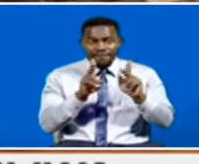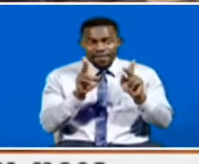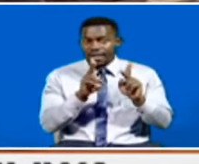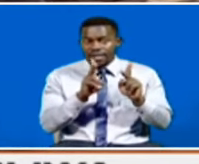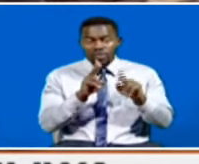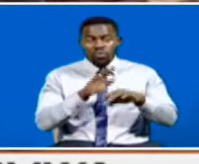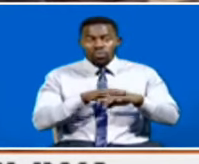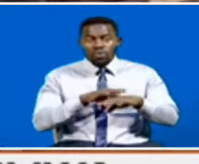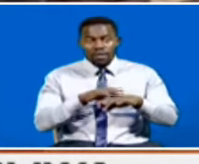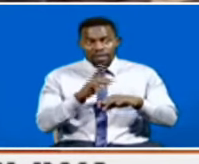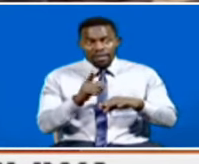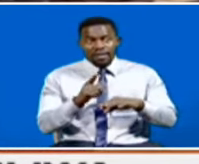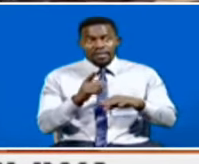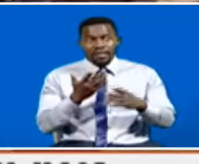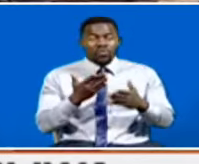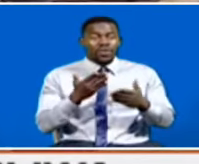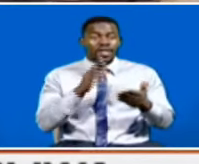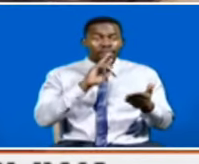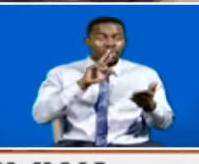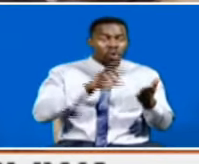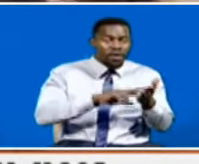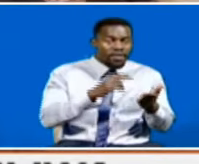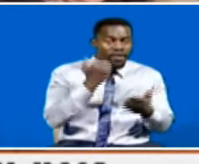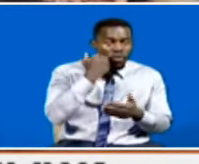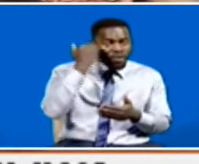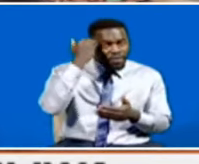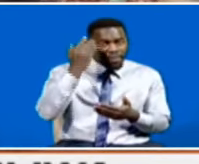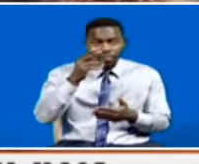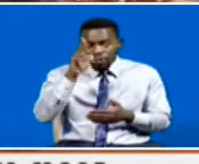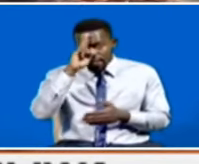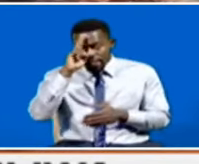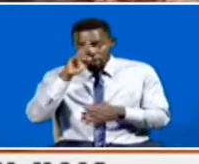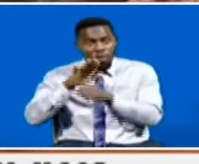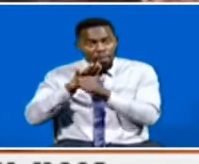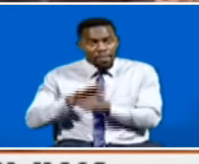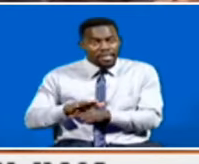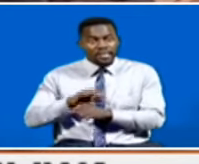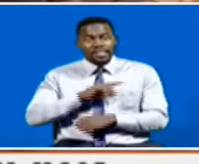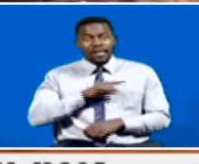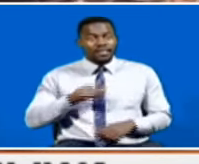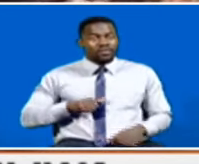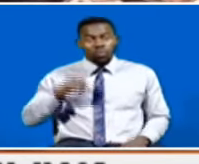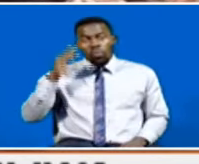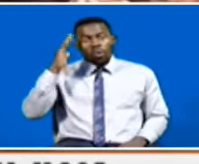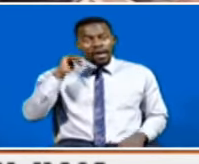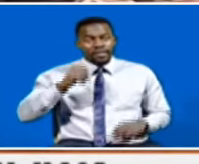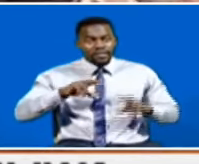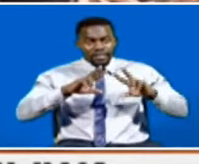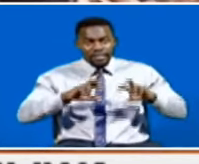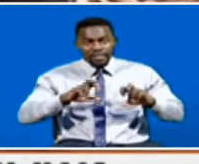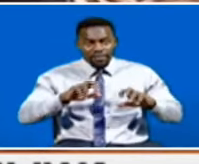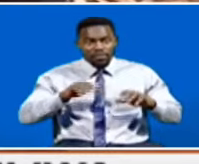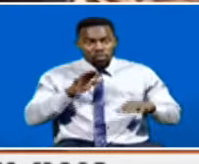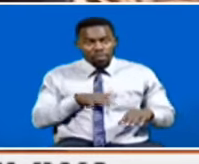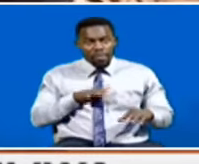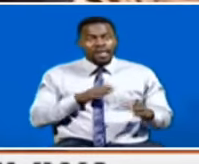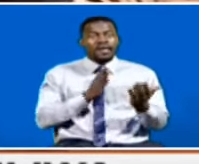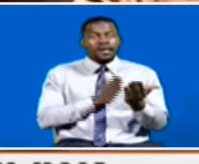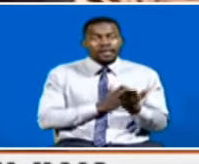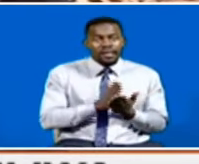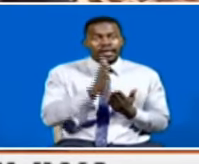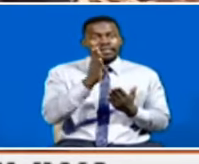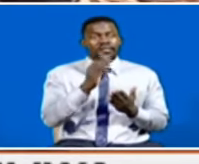criminalized, we are charged in courts, we are harassed by the police for actually demanding that Kenya does what is right by the